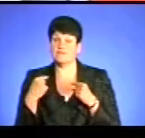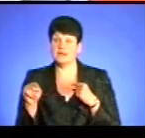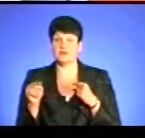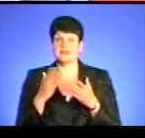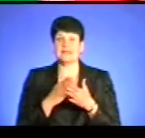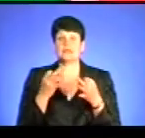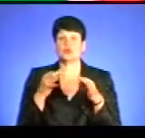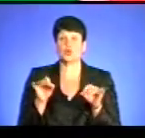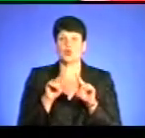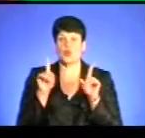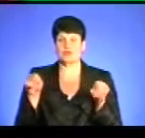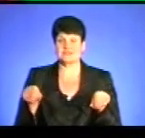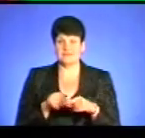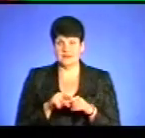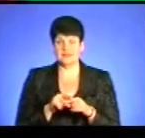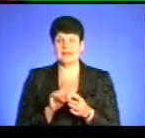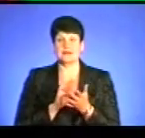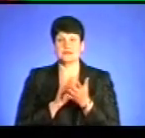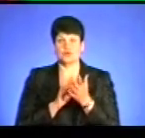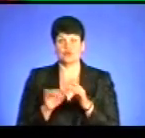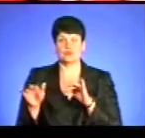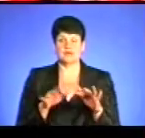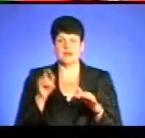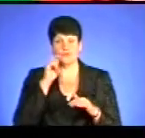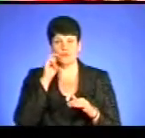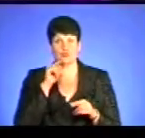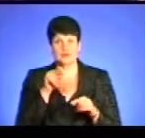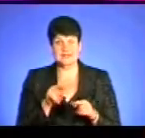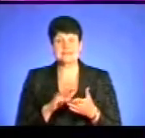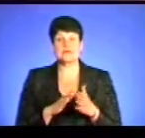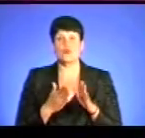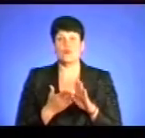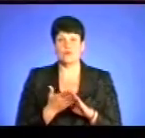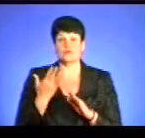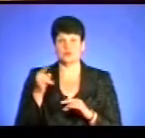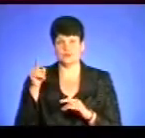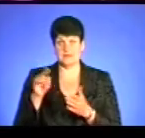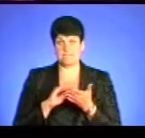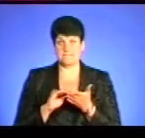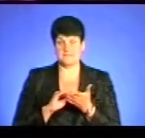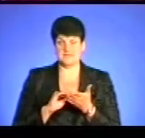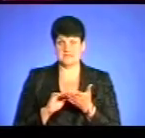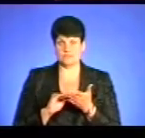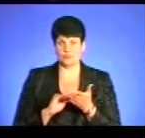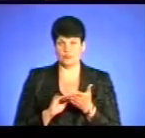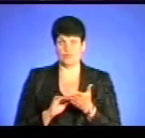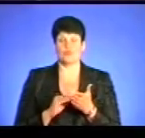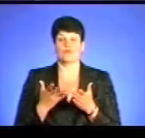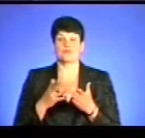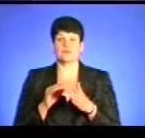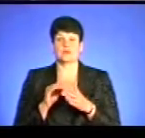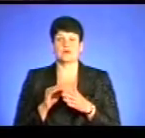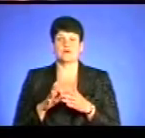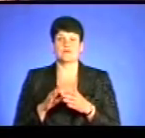дозвіл на гастрольну діяльність російських артистів в Україні за умови, якщо вони письмово засудять окупацію українських